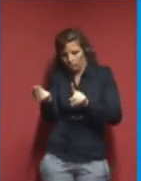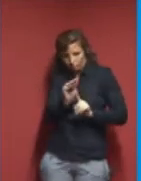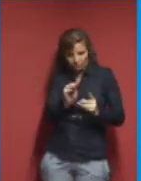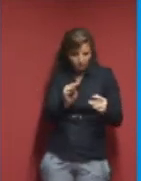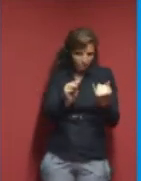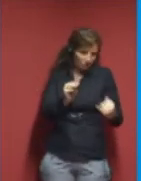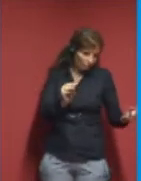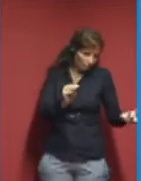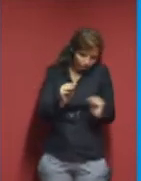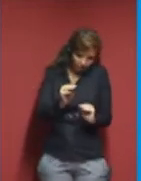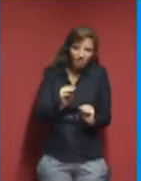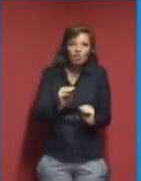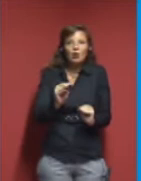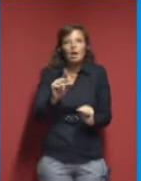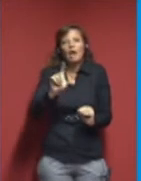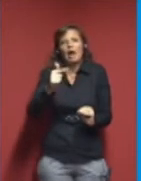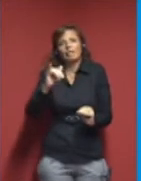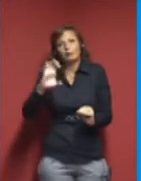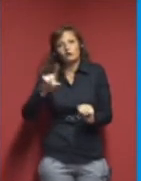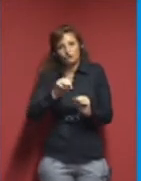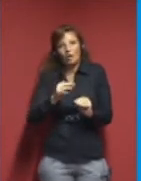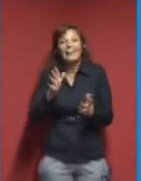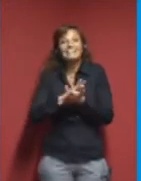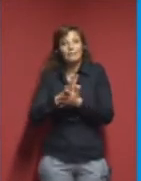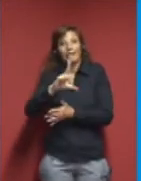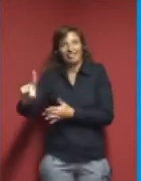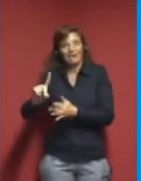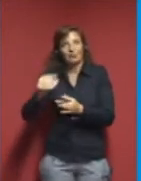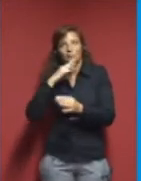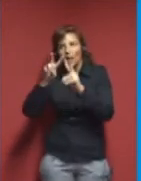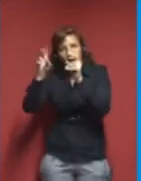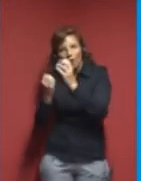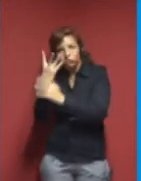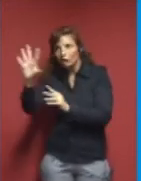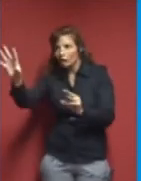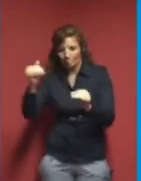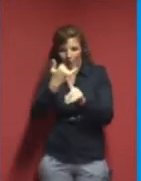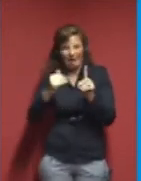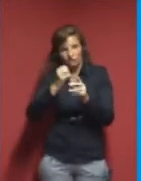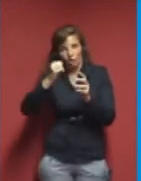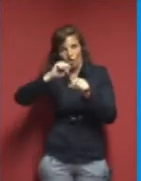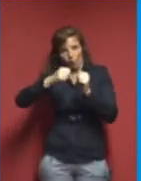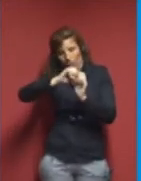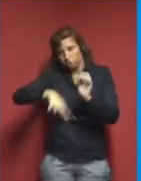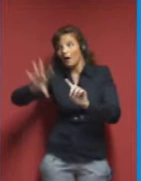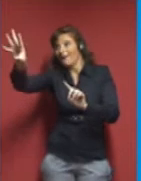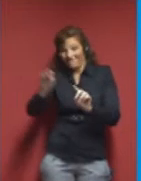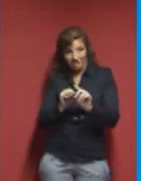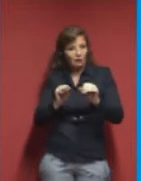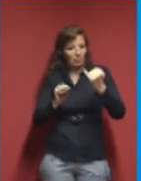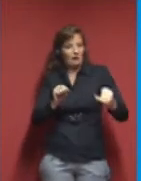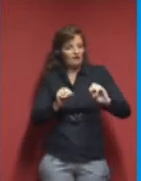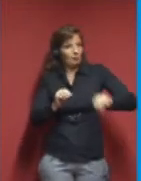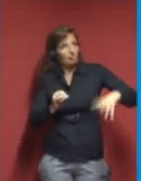in lattice stampati 3D e realizzati al computer, quindi in maniera digitale. E l'ha assemblato qui. È